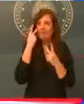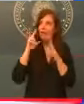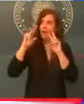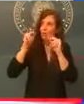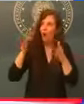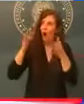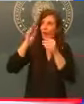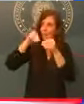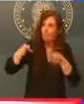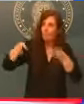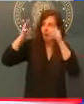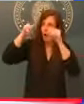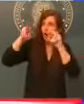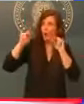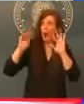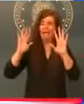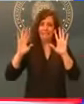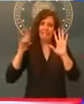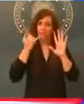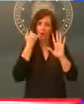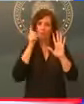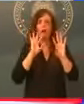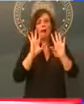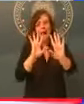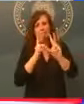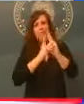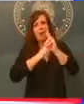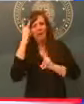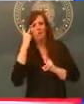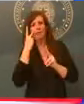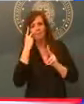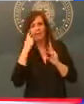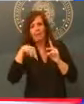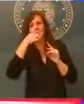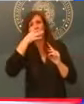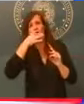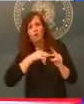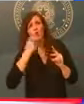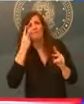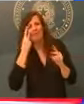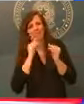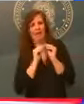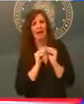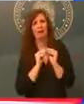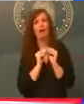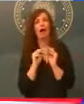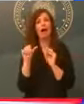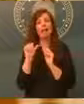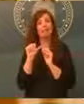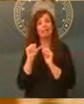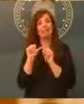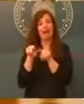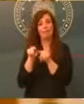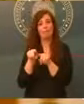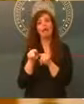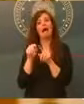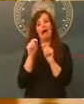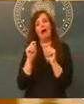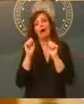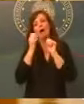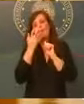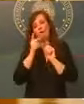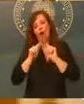accettiamo e cerchiamo di affrontare questa sfida a Scampia una scuola come si deve ci proviamo